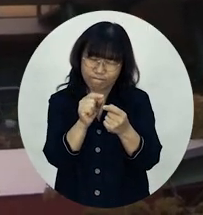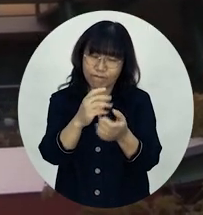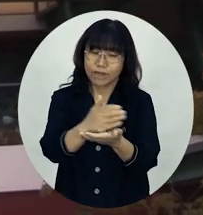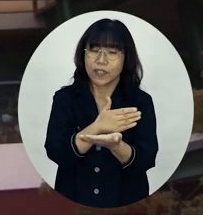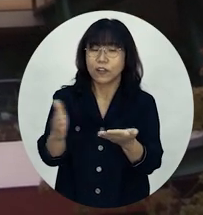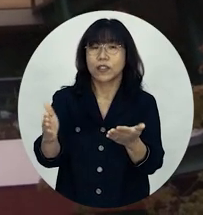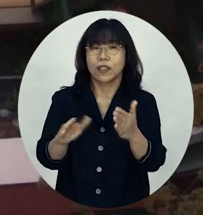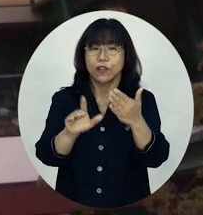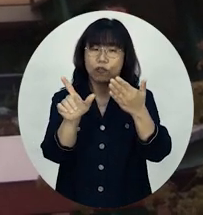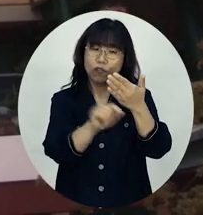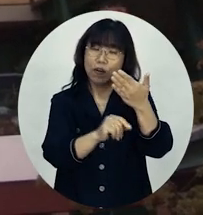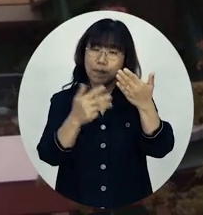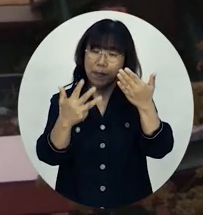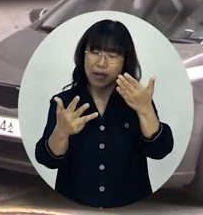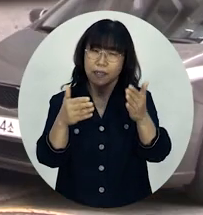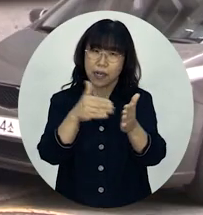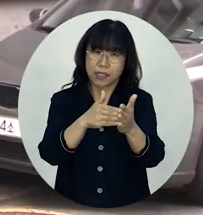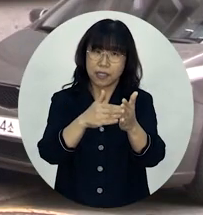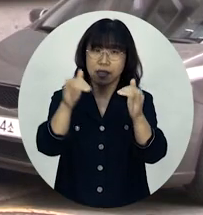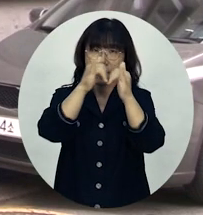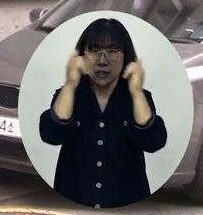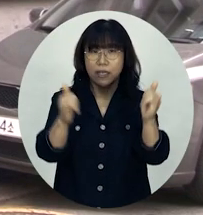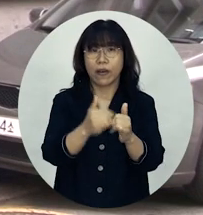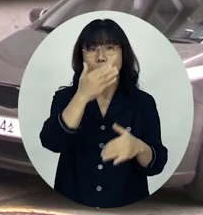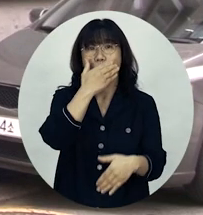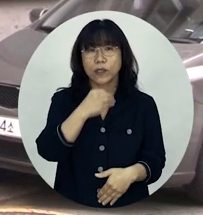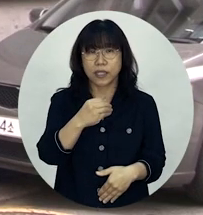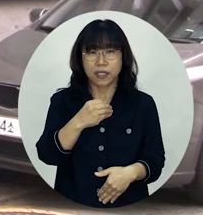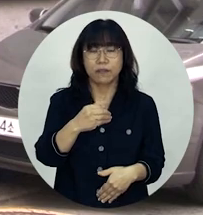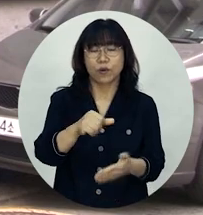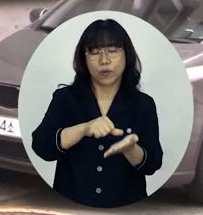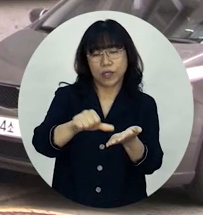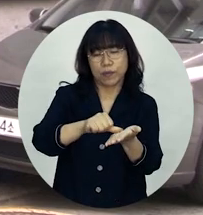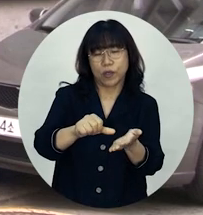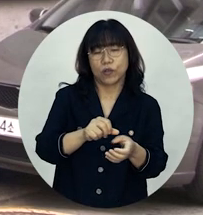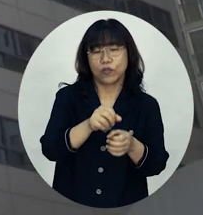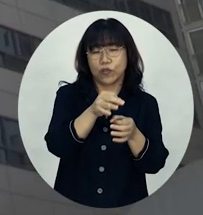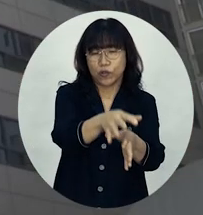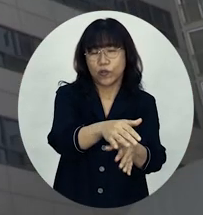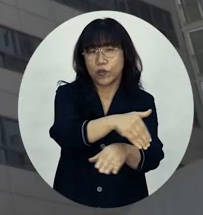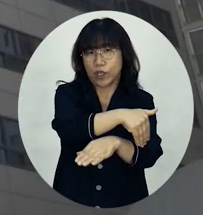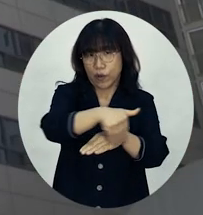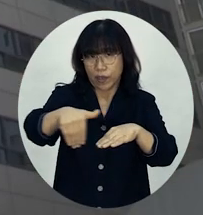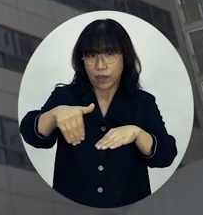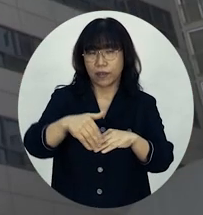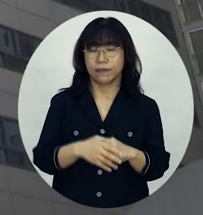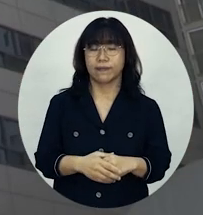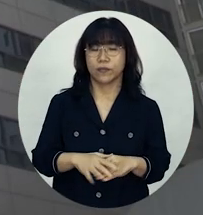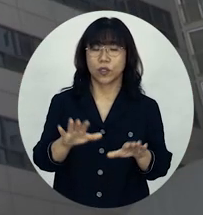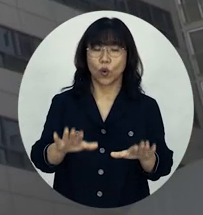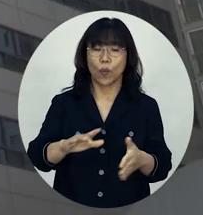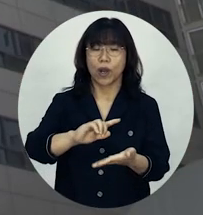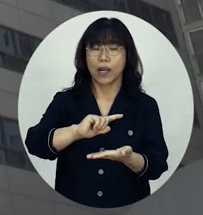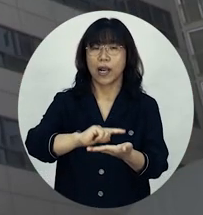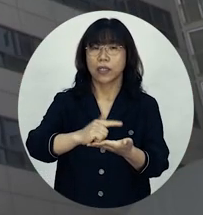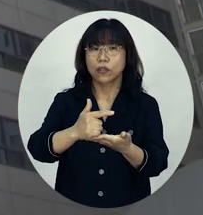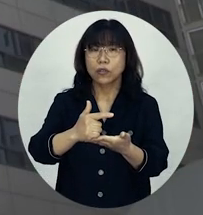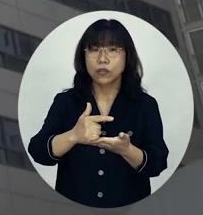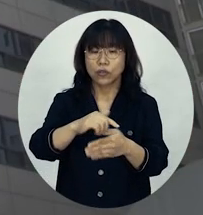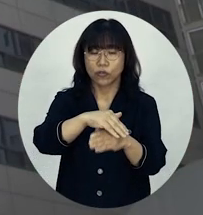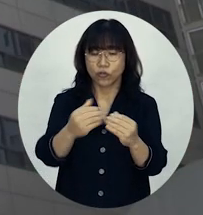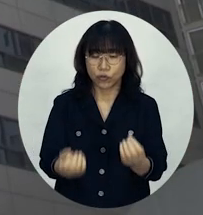지역 내 사회 복지시설의 성금과 성품을 지원합니다 한편 강서구는 이번 추석 종합대책